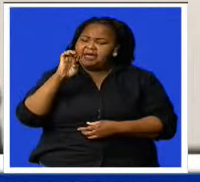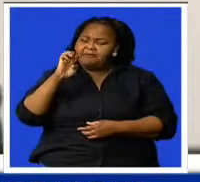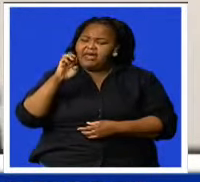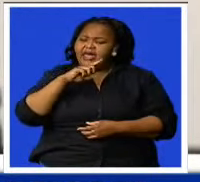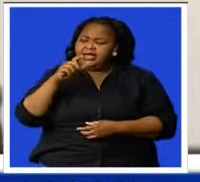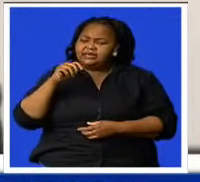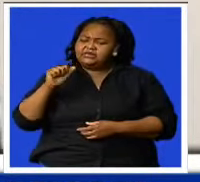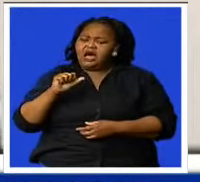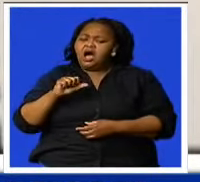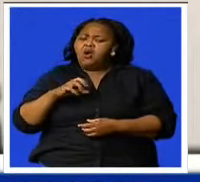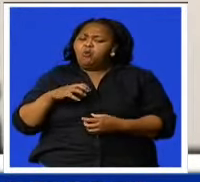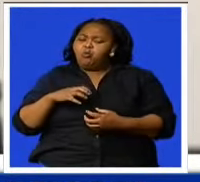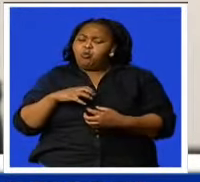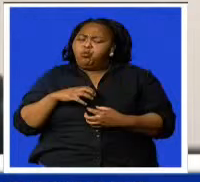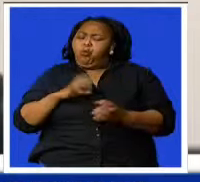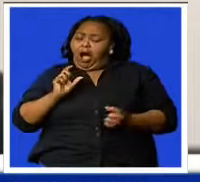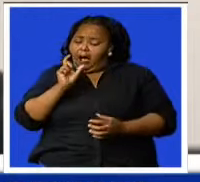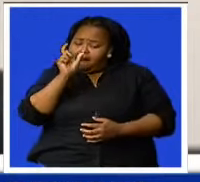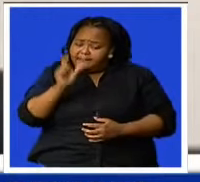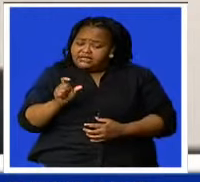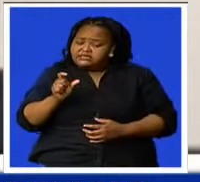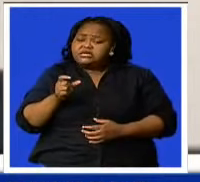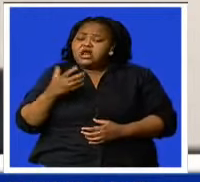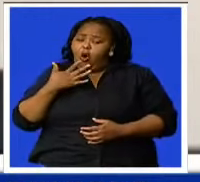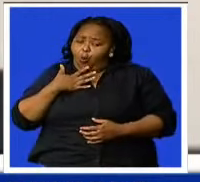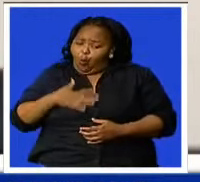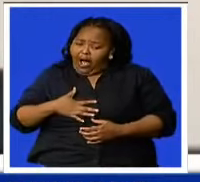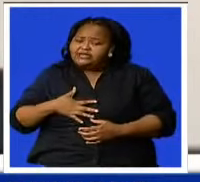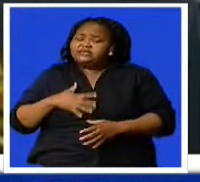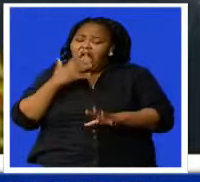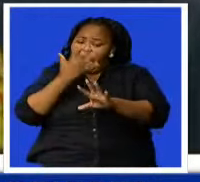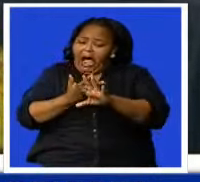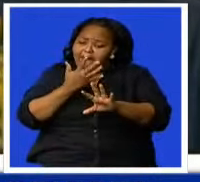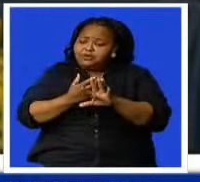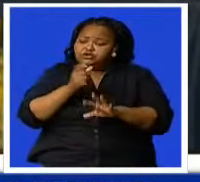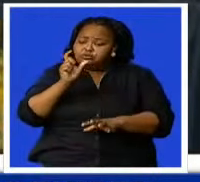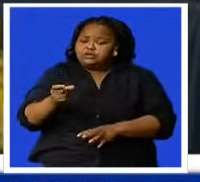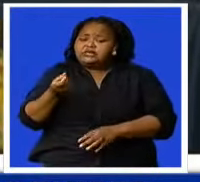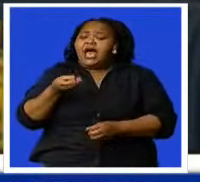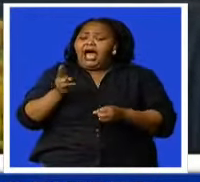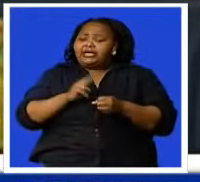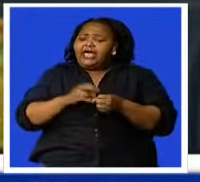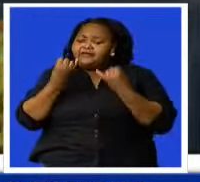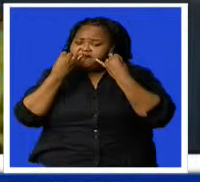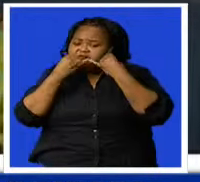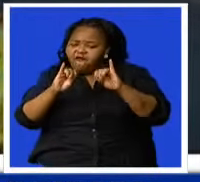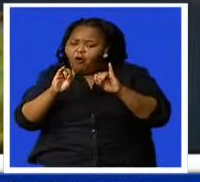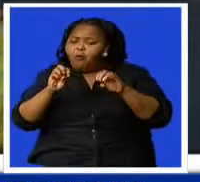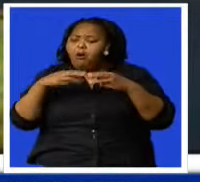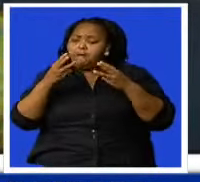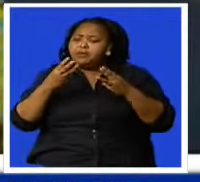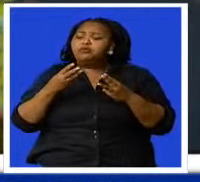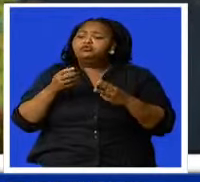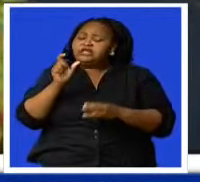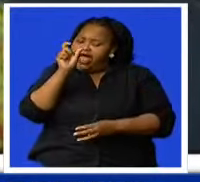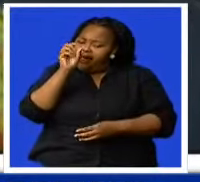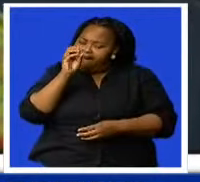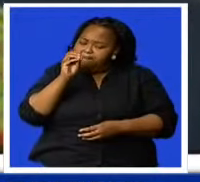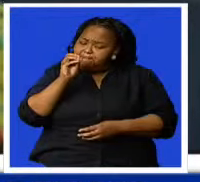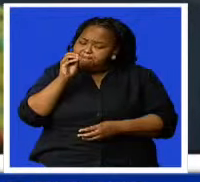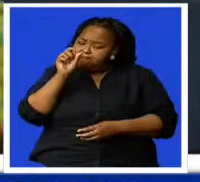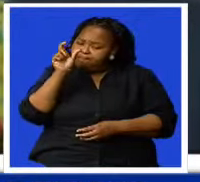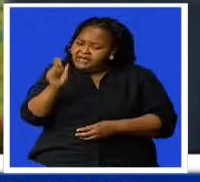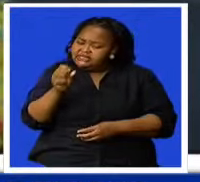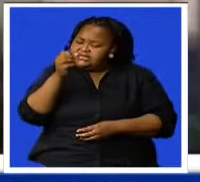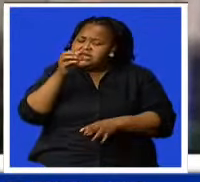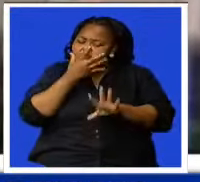lomumvu aphinze atise nalabanye bambu ukuthi sekukhona lo hlaselwako. Livela seSwatini litithathela itulo Tindzaba tekuhlukubeteka